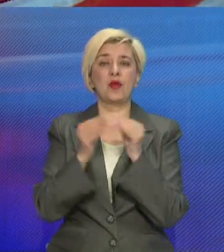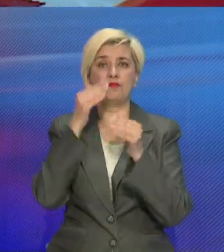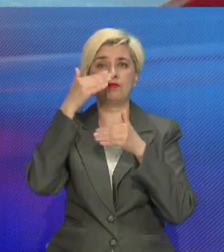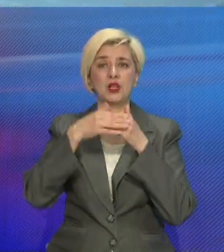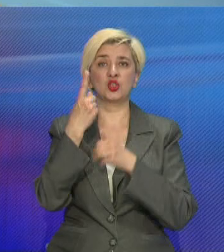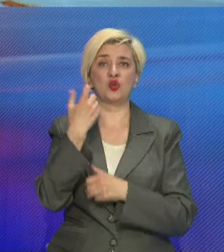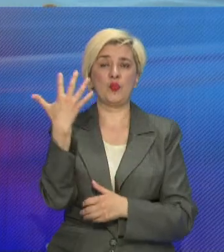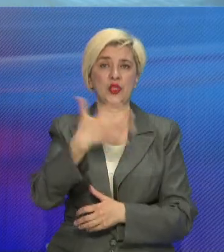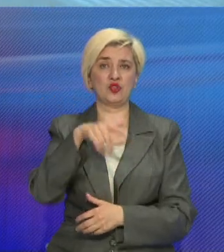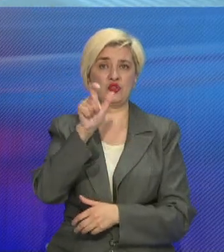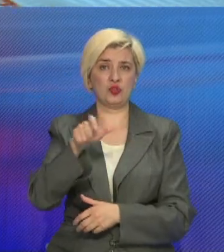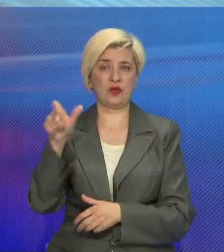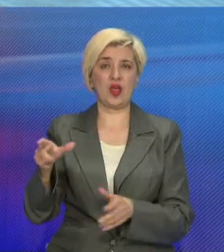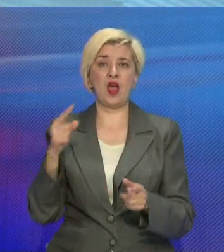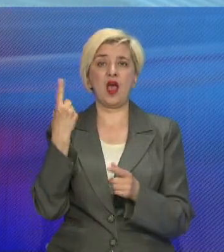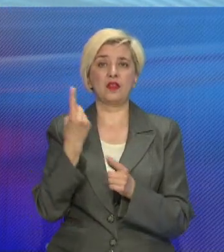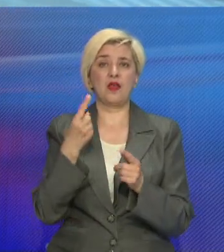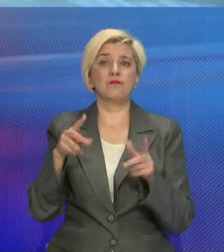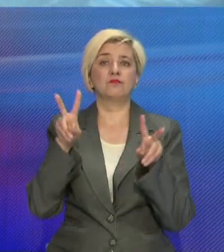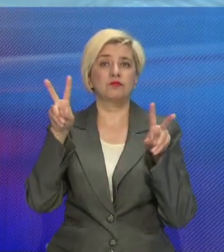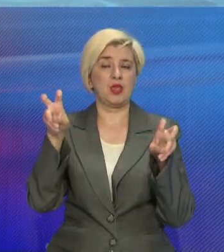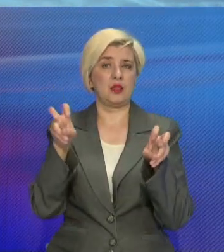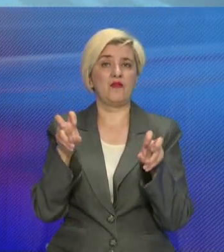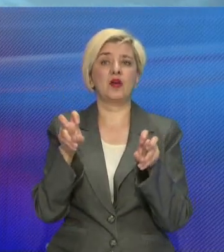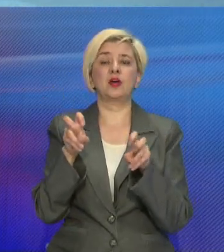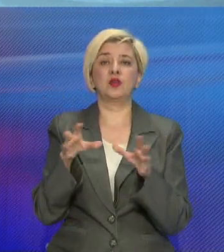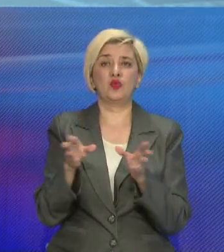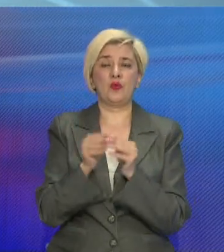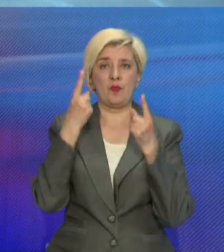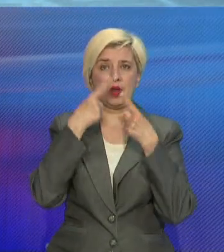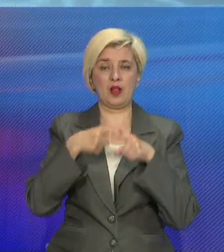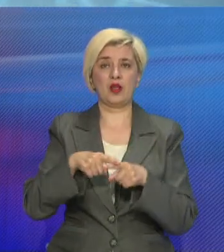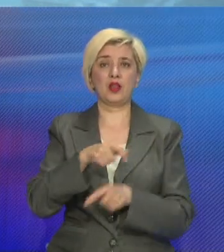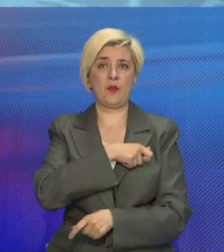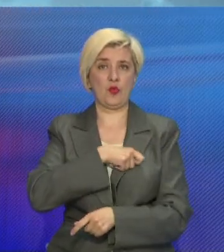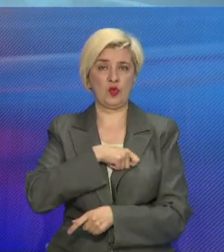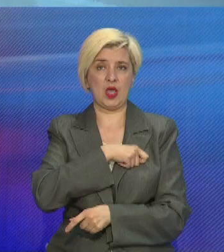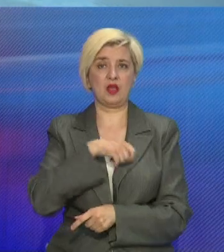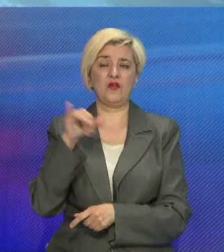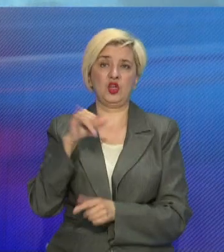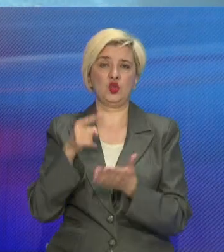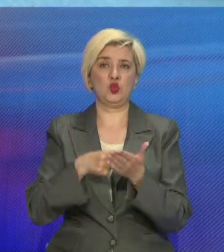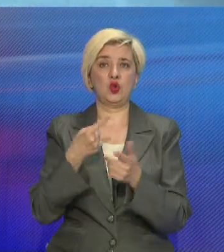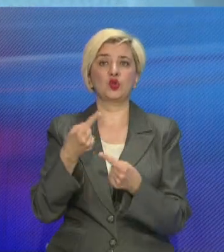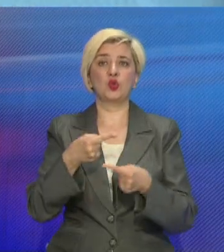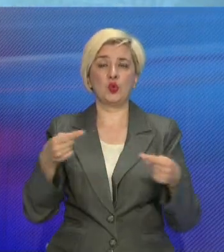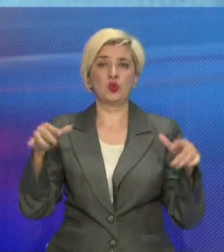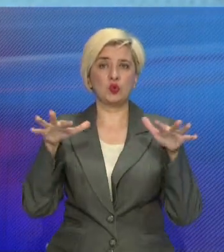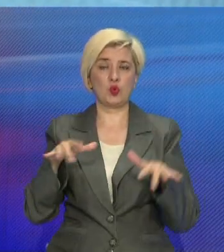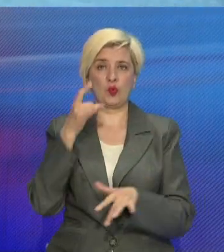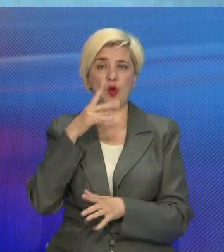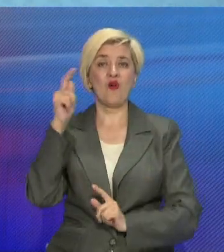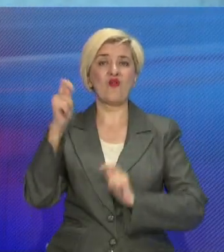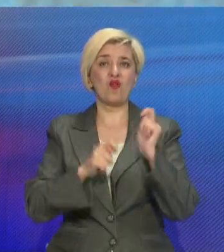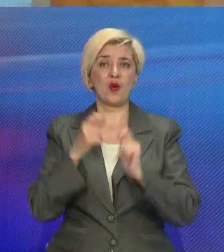150 удельников одноименного совместного проекта областного совета депутатов и журналистов из разных кутков Гродинщины. До слова, форум